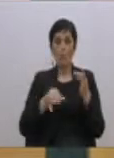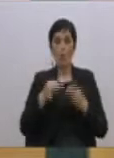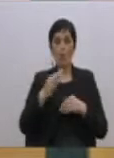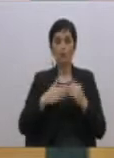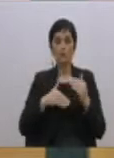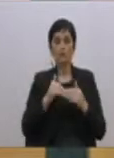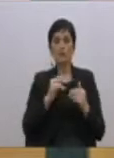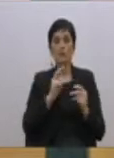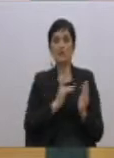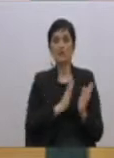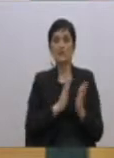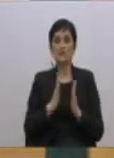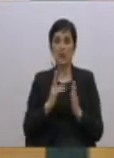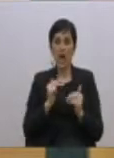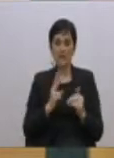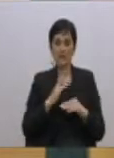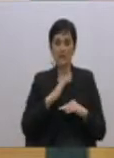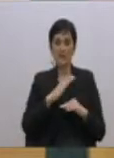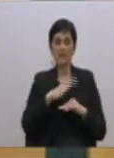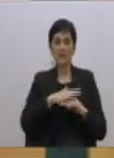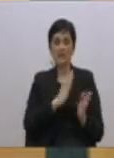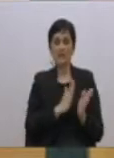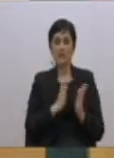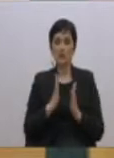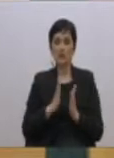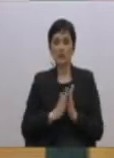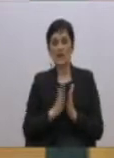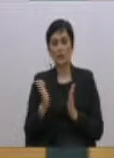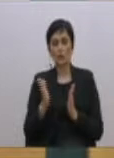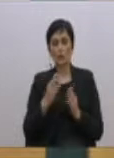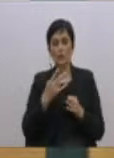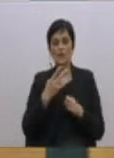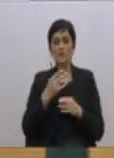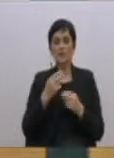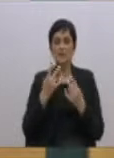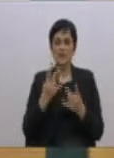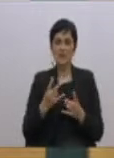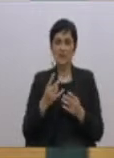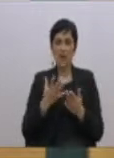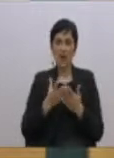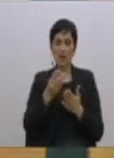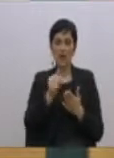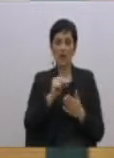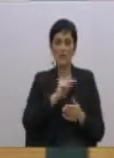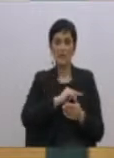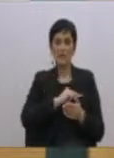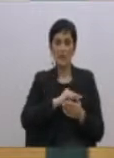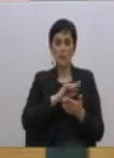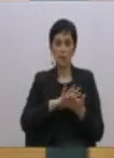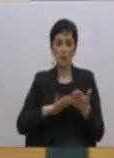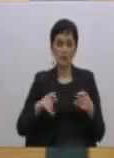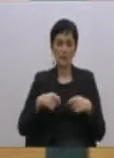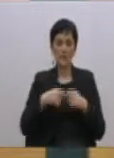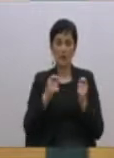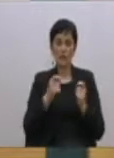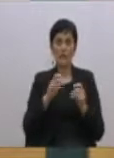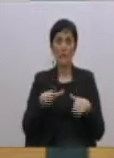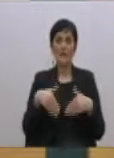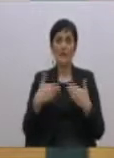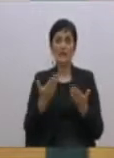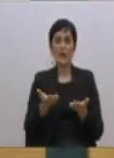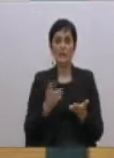დისციპლინურ სამართლებას ან და დისციპლინური გადაცდომით გამოწვეული ზიანის ანაზღაურებას ან და განაგრძობს სამუშაო დისციპლინის დარღვევას. Და გთავაზობთ,